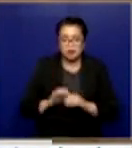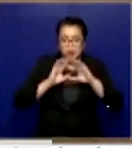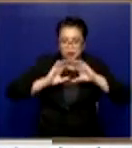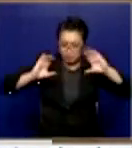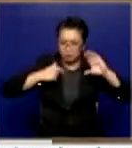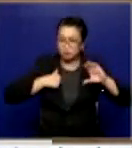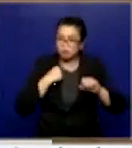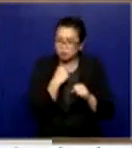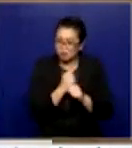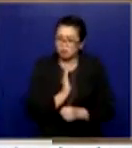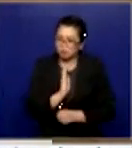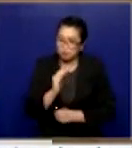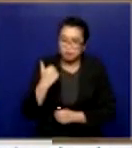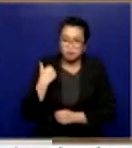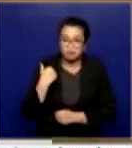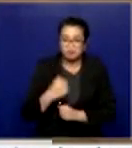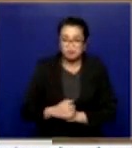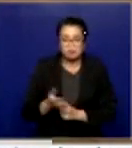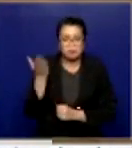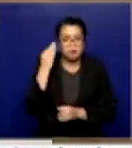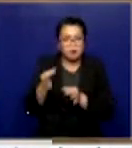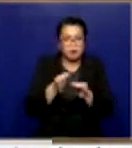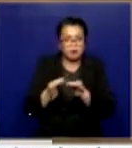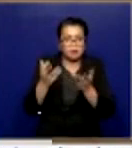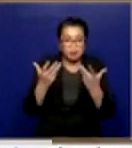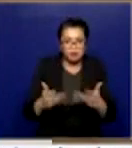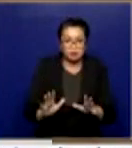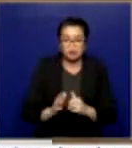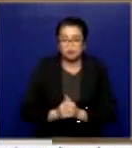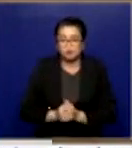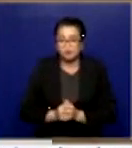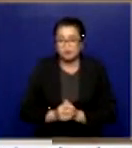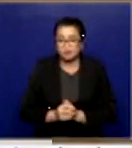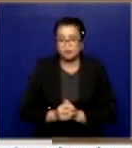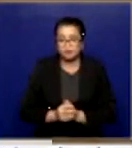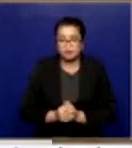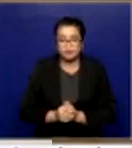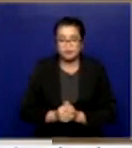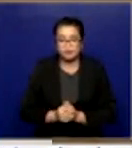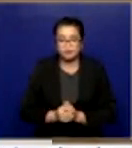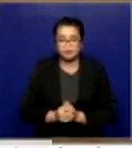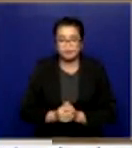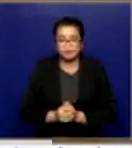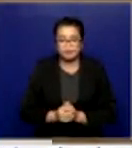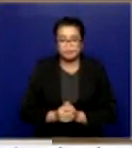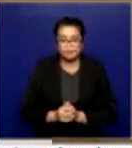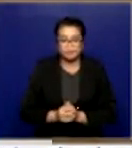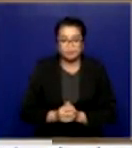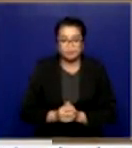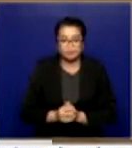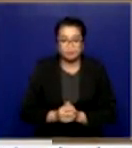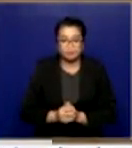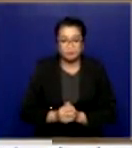ครับอะไรที่ดังนั้นสภาไปแล้วเมื่อวานนี้นะครับรายการใบ้ชรากัน